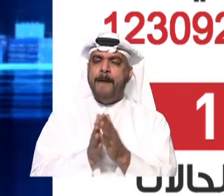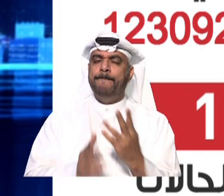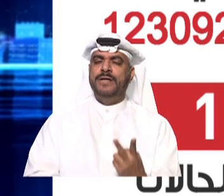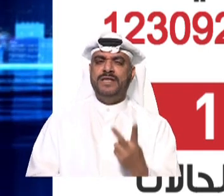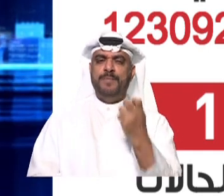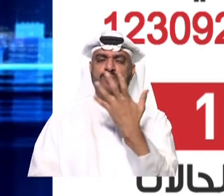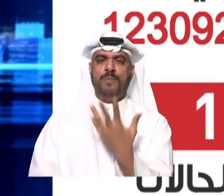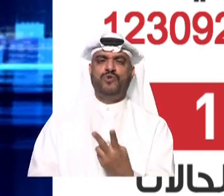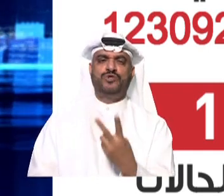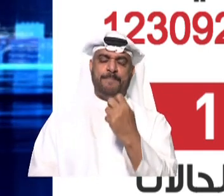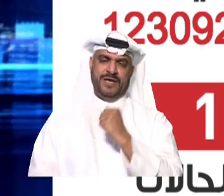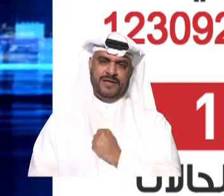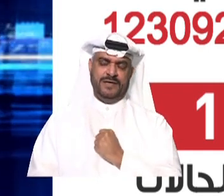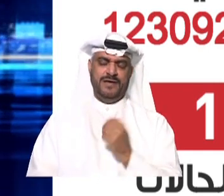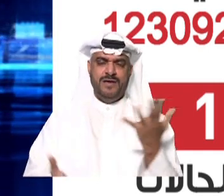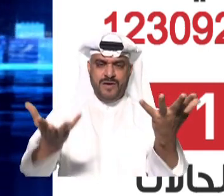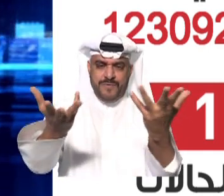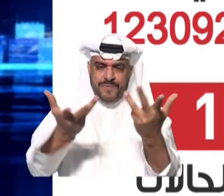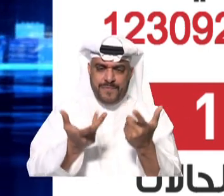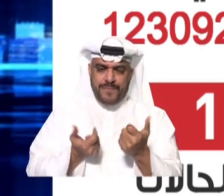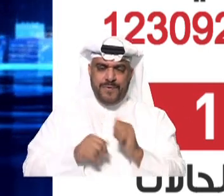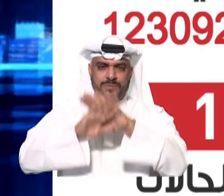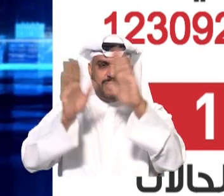عدد الحالات المسجلة